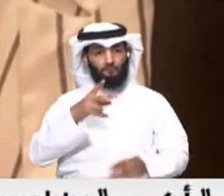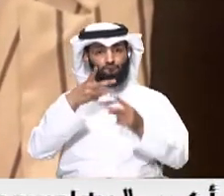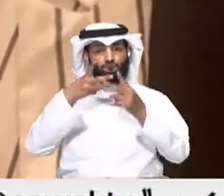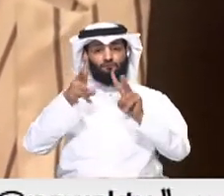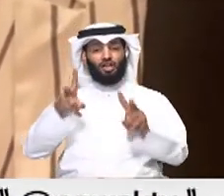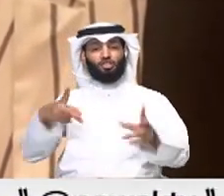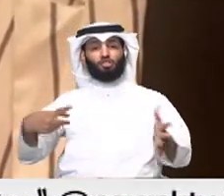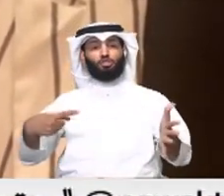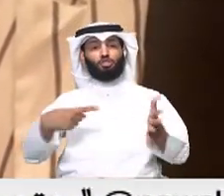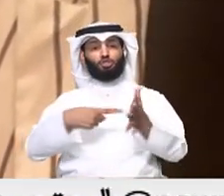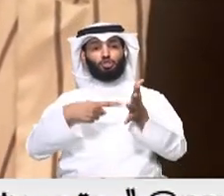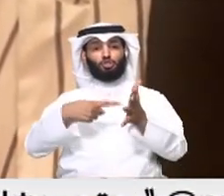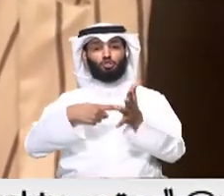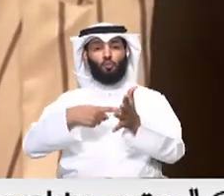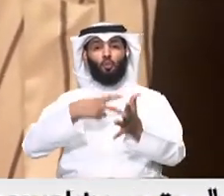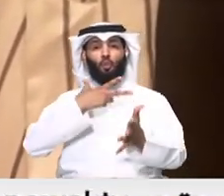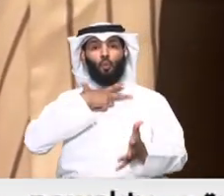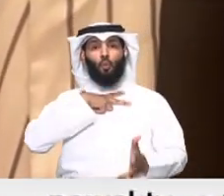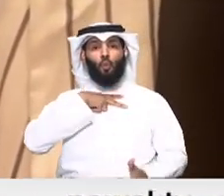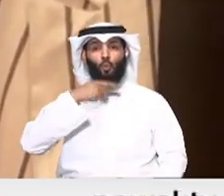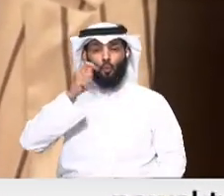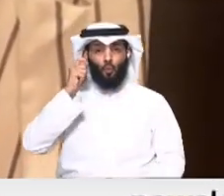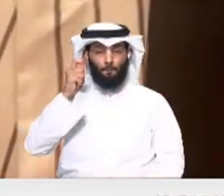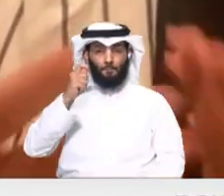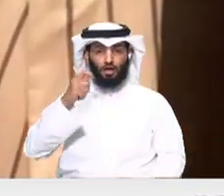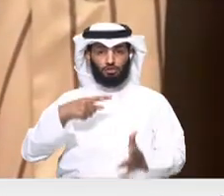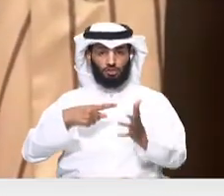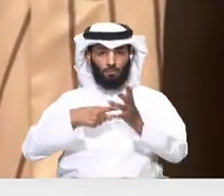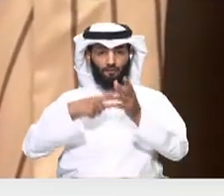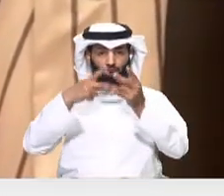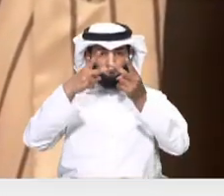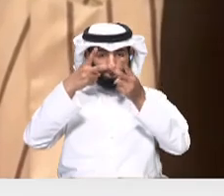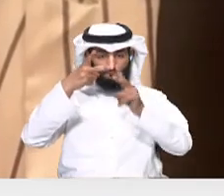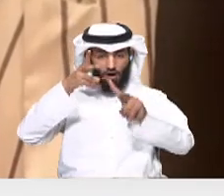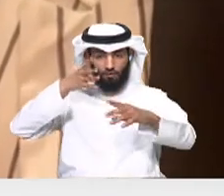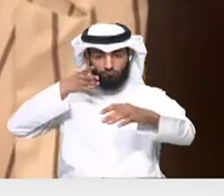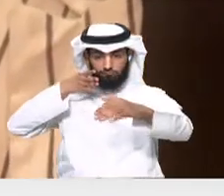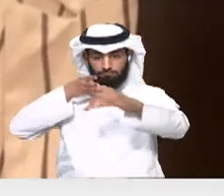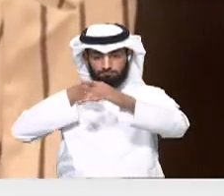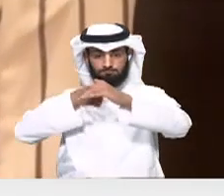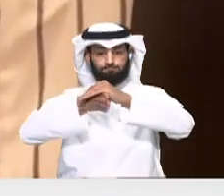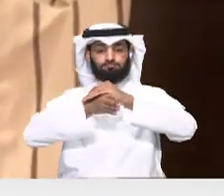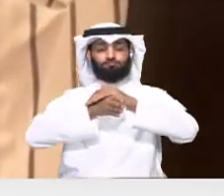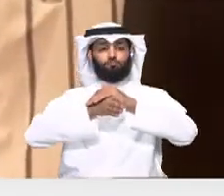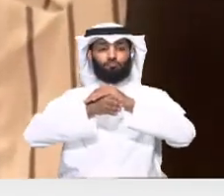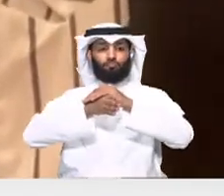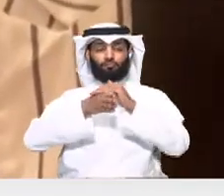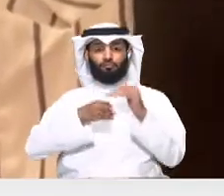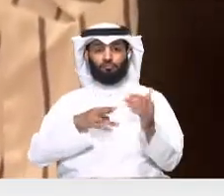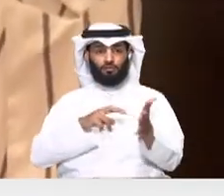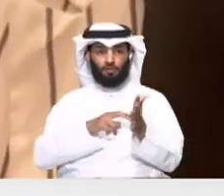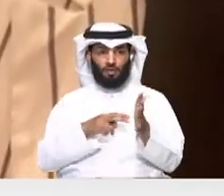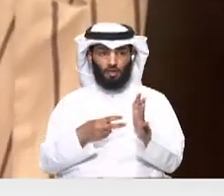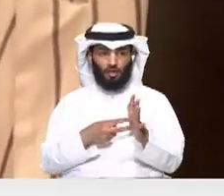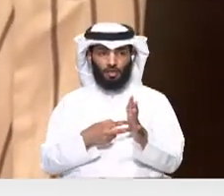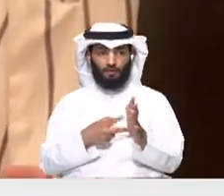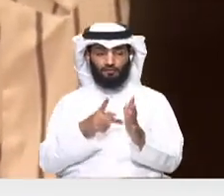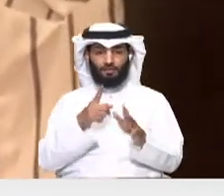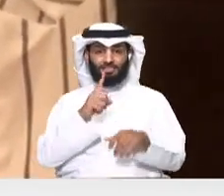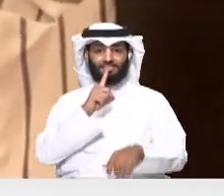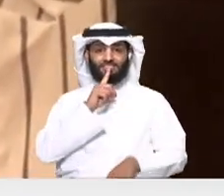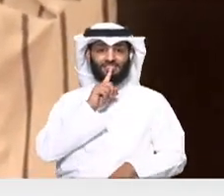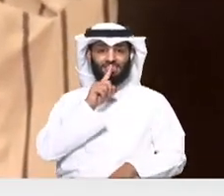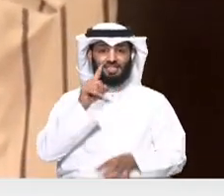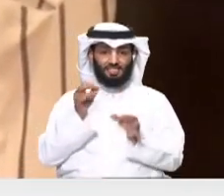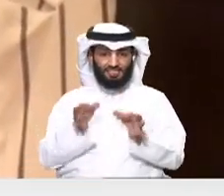الجامعات التابعة للدولة اللبنانية، ولكن هذا وضعنا أمام تحد آخر وهو تأجيل العام الدراسي. كنا